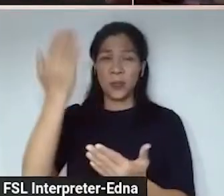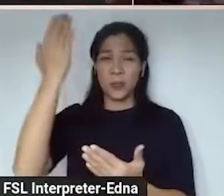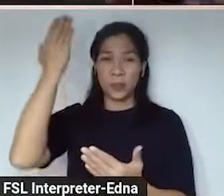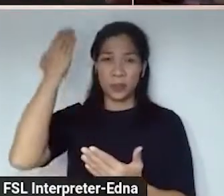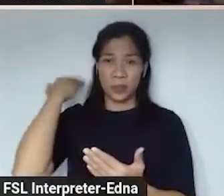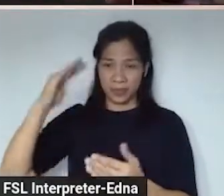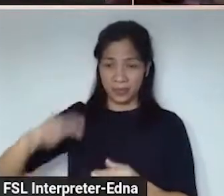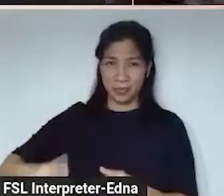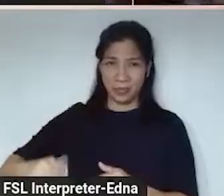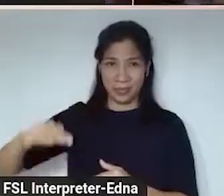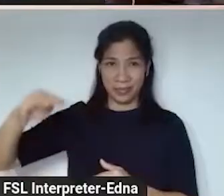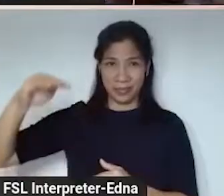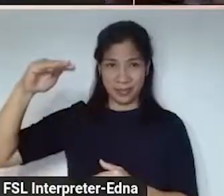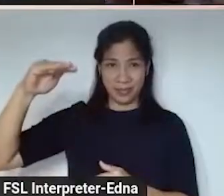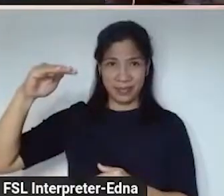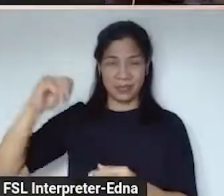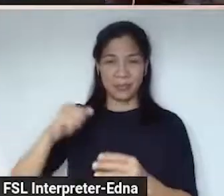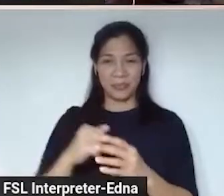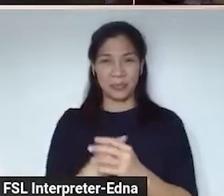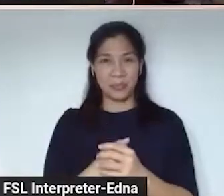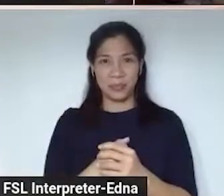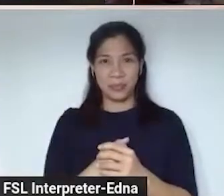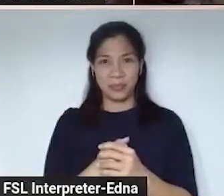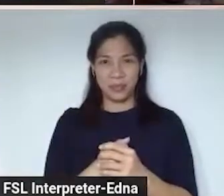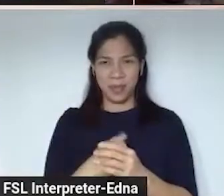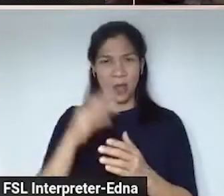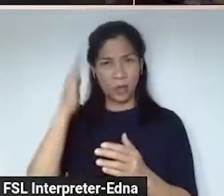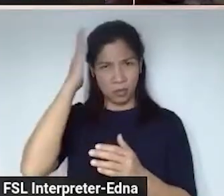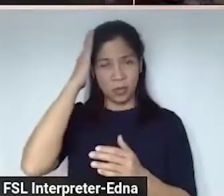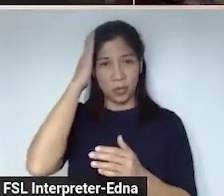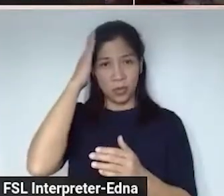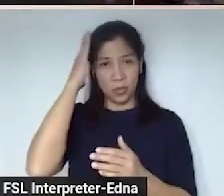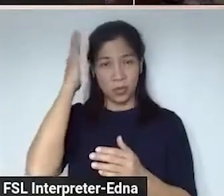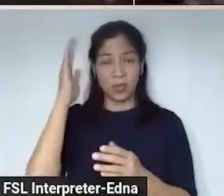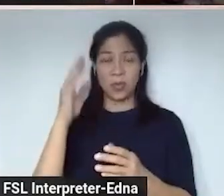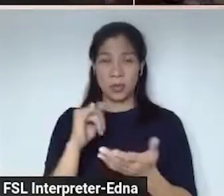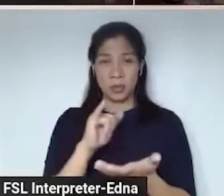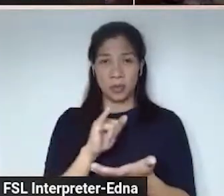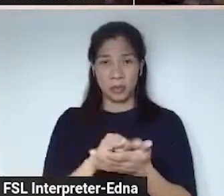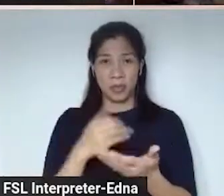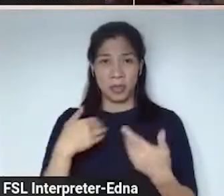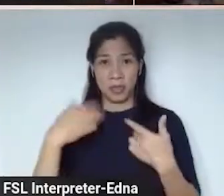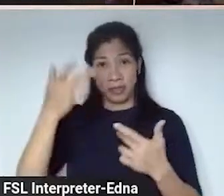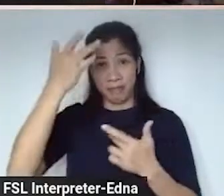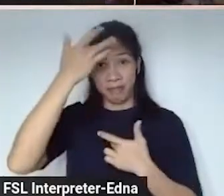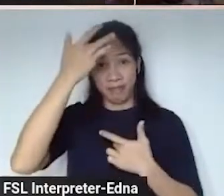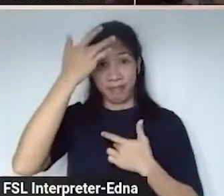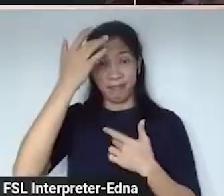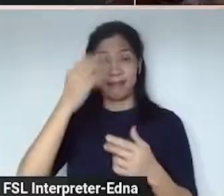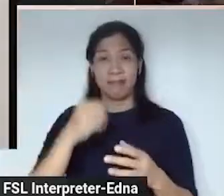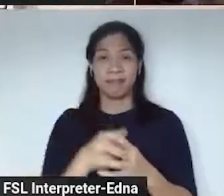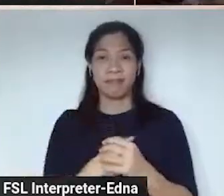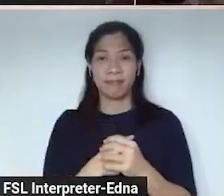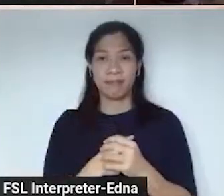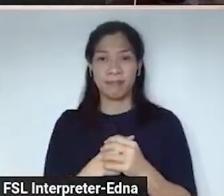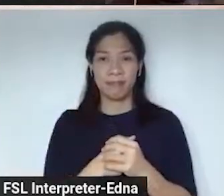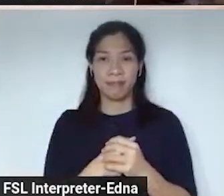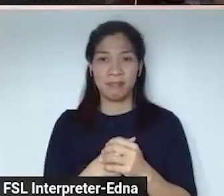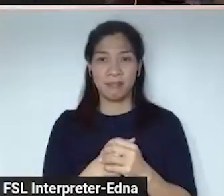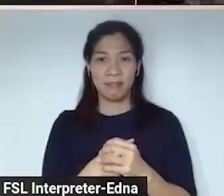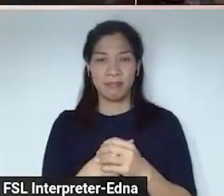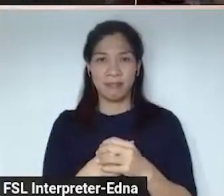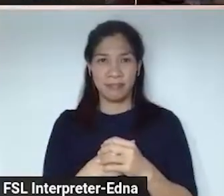lumalaki? Alam mo na ba na meron kang muscular dystrophy? Okay, Miss Peggy.